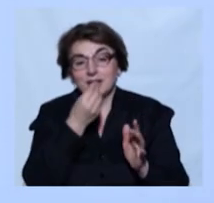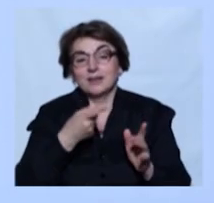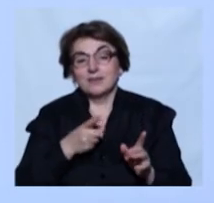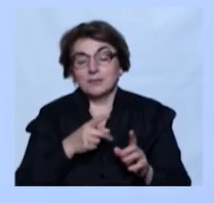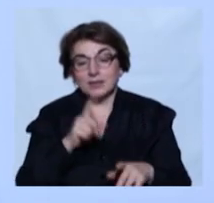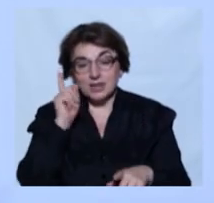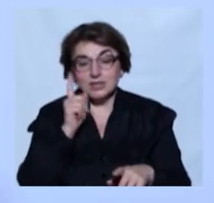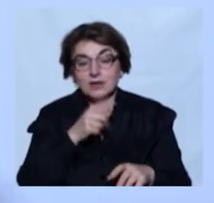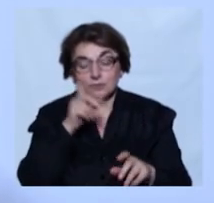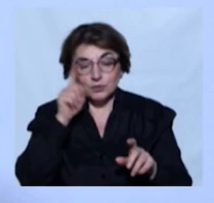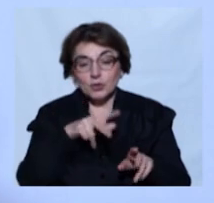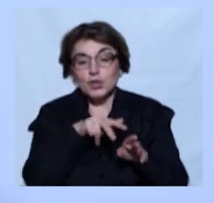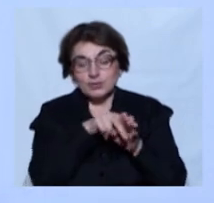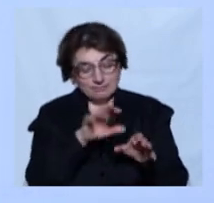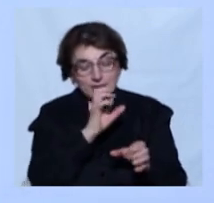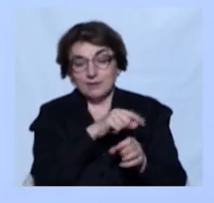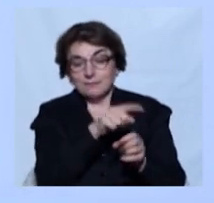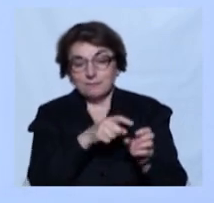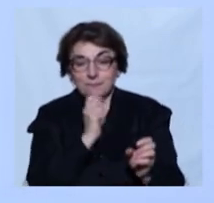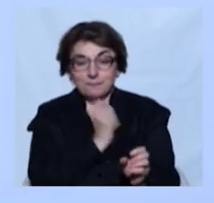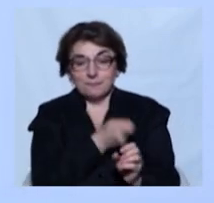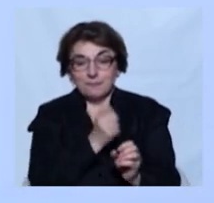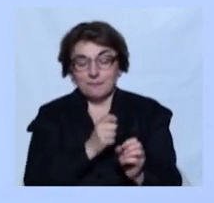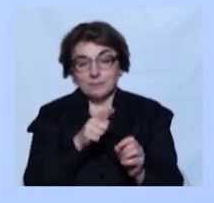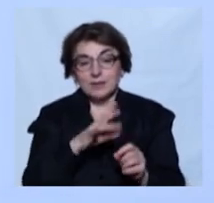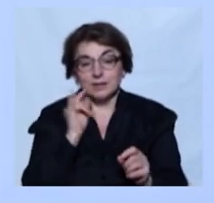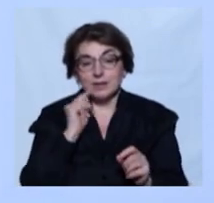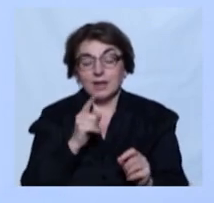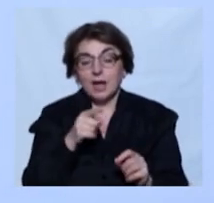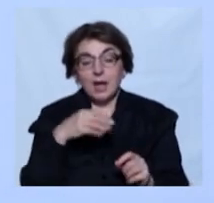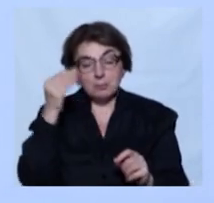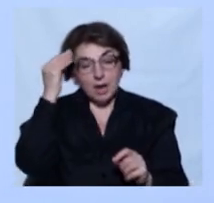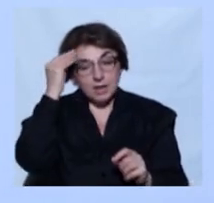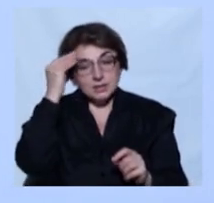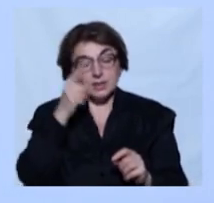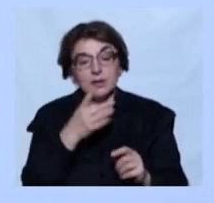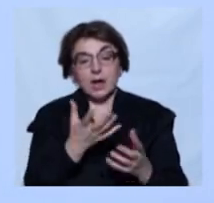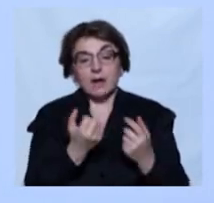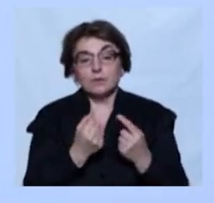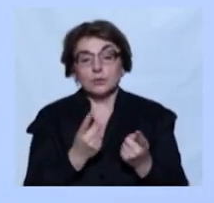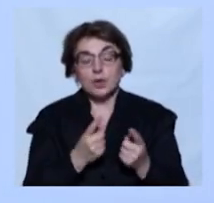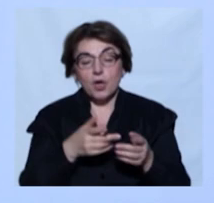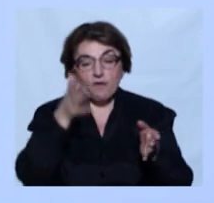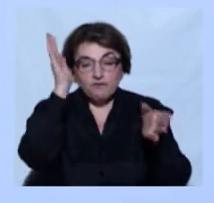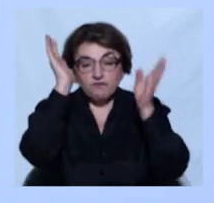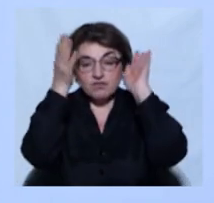ნალბანდობა მჭედლობას ნიშნავს, ალბათ თქვენ იცით. ამ იგავარაკიდან ბავშვებო ჩანს, რომ